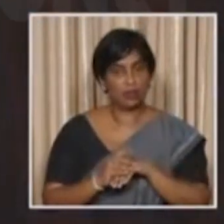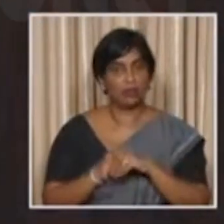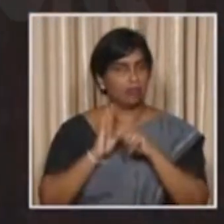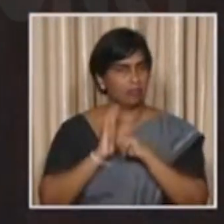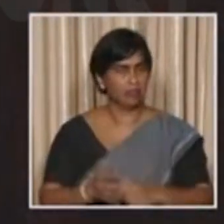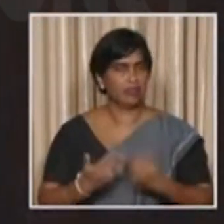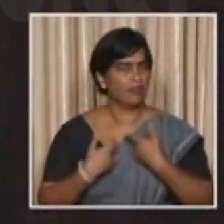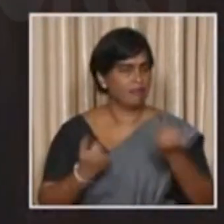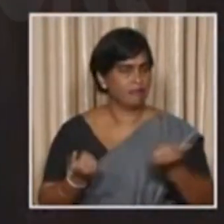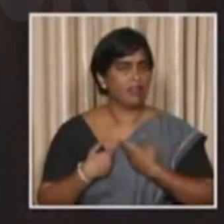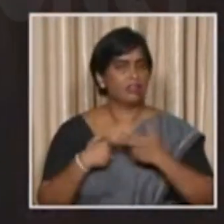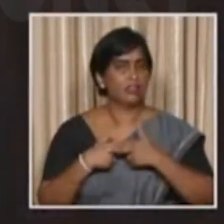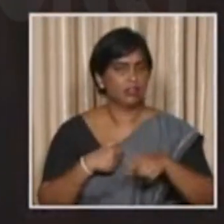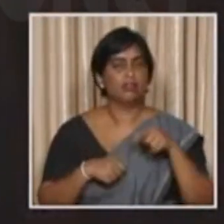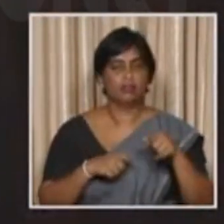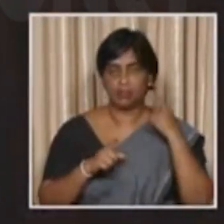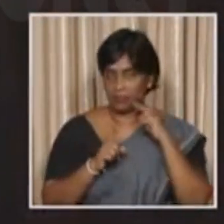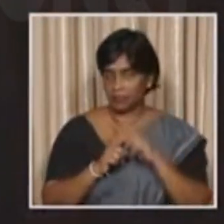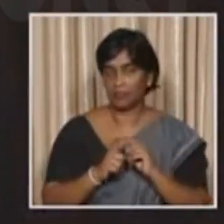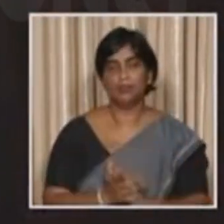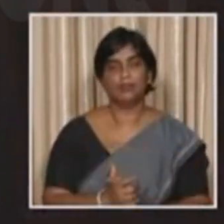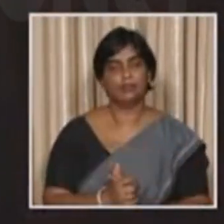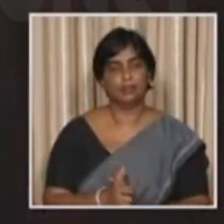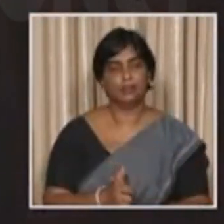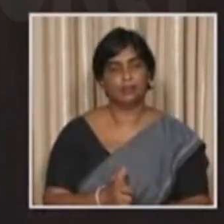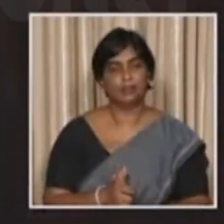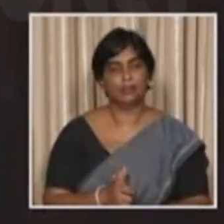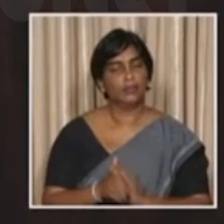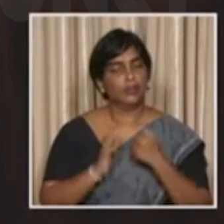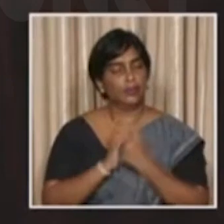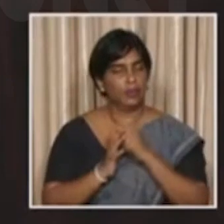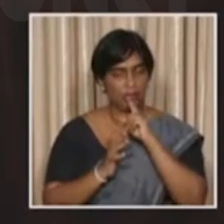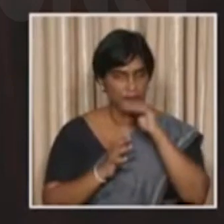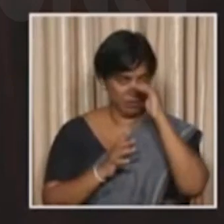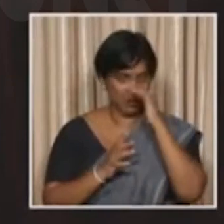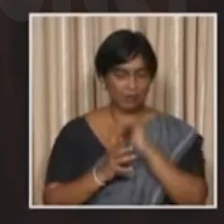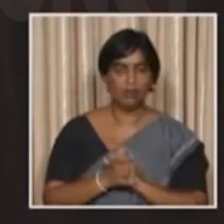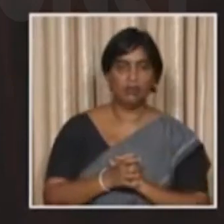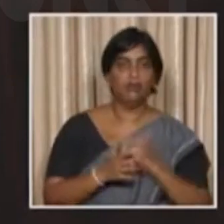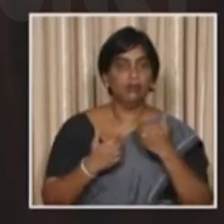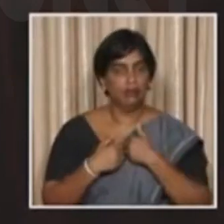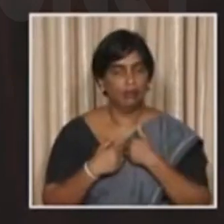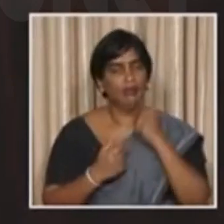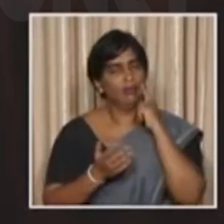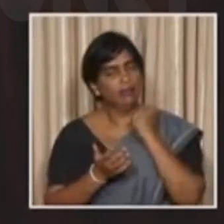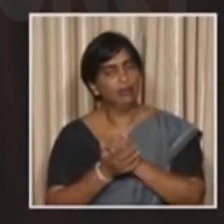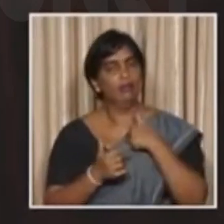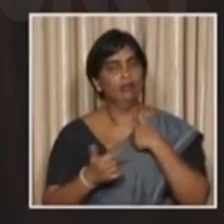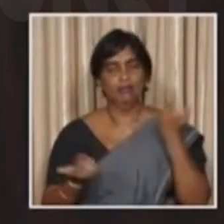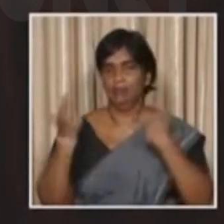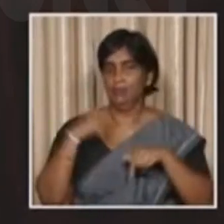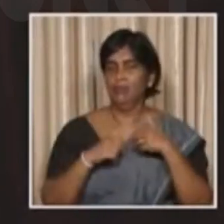අගෞරවයට පත් කිරීමට හේතු වෙච්ච කාරණා පිළිබඳව කරු කතානායකතුමනි අපි අමාරුවේ මේ ස්ථාන වලට